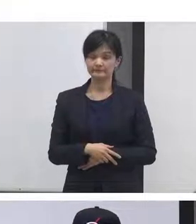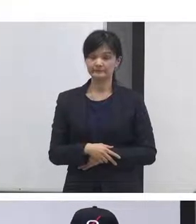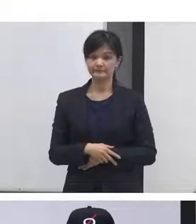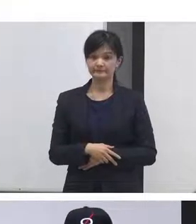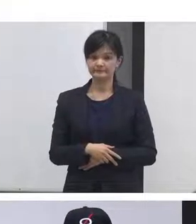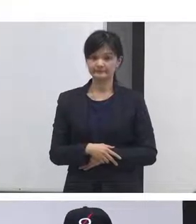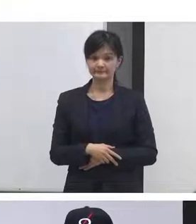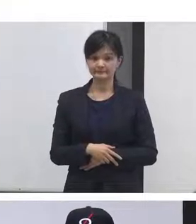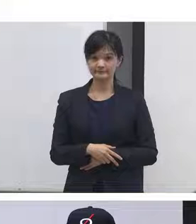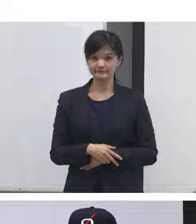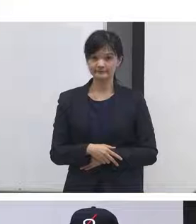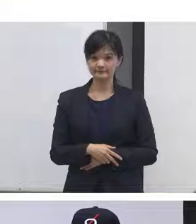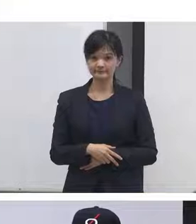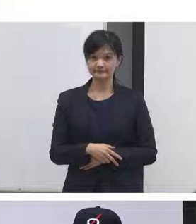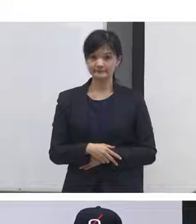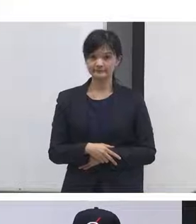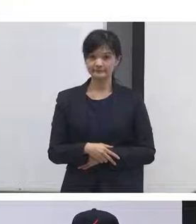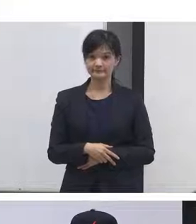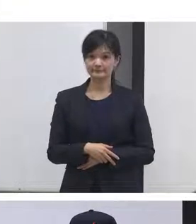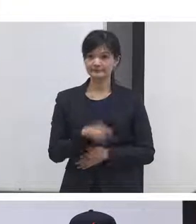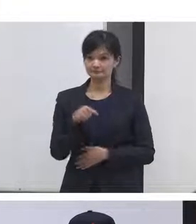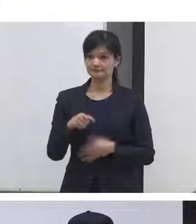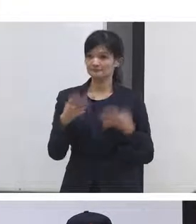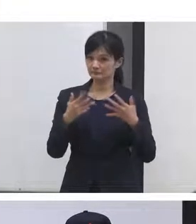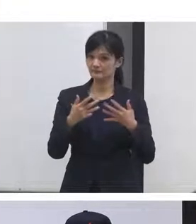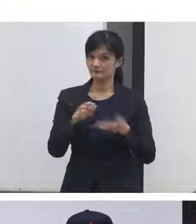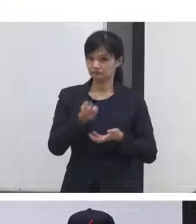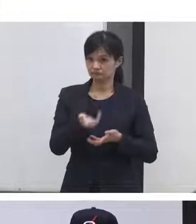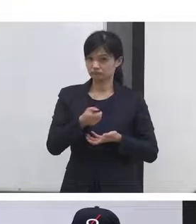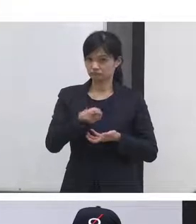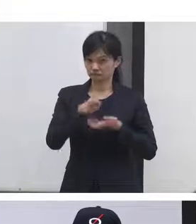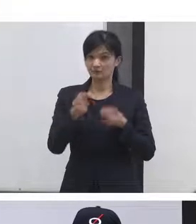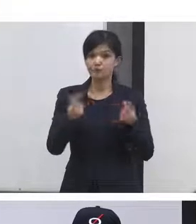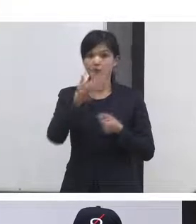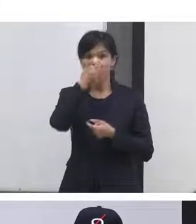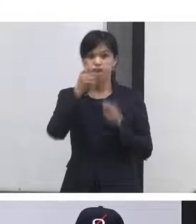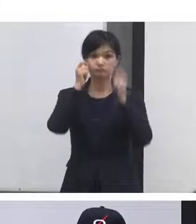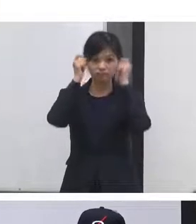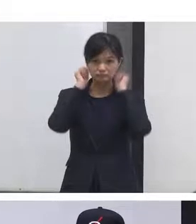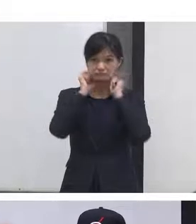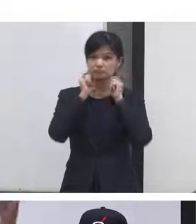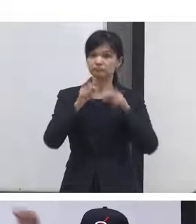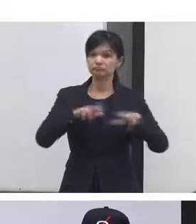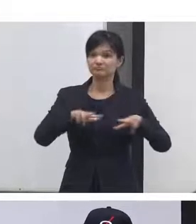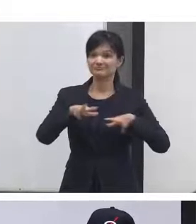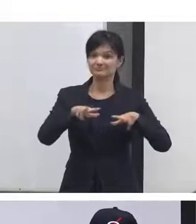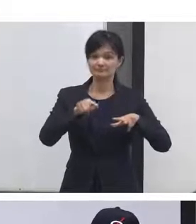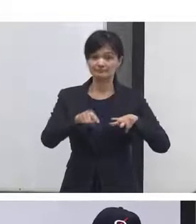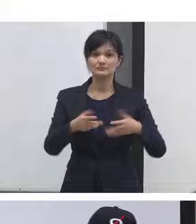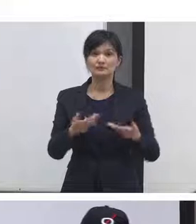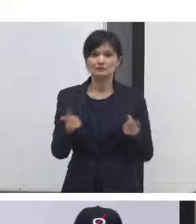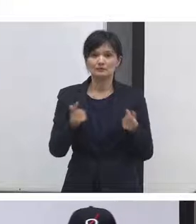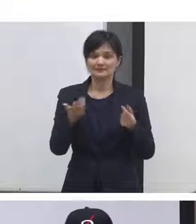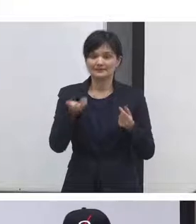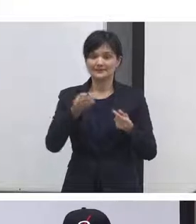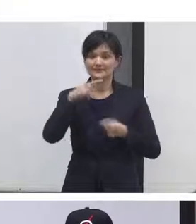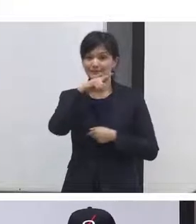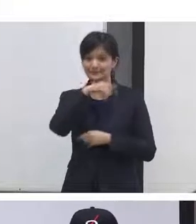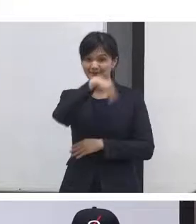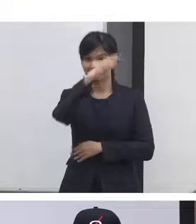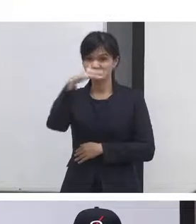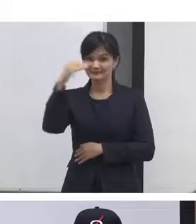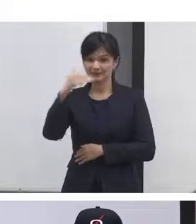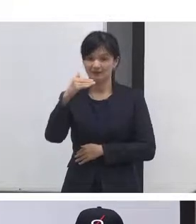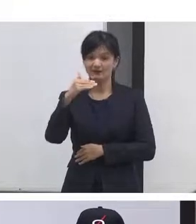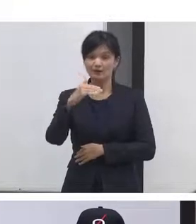我先，其实这个问题刚刚提到的像口罩地图那样子，你看它像一个冰山浮在水面上，我们只